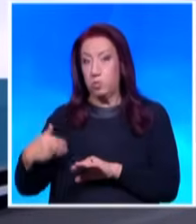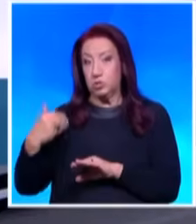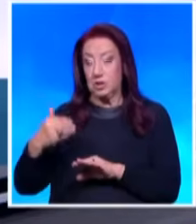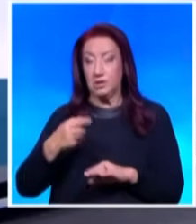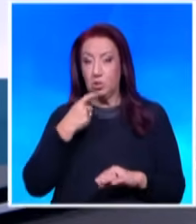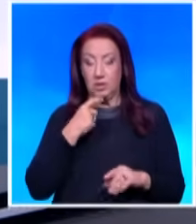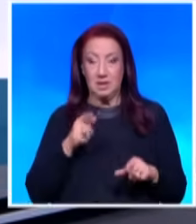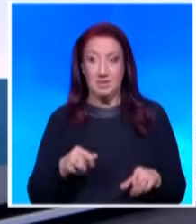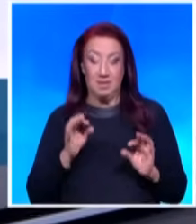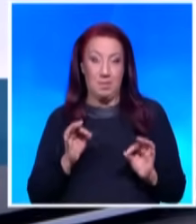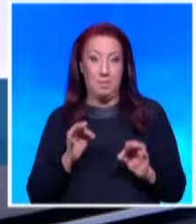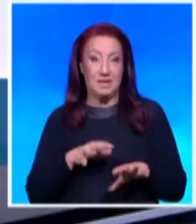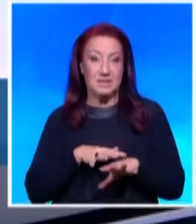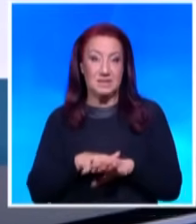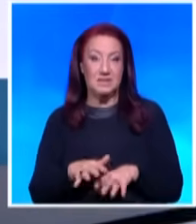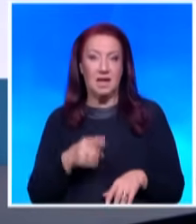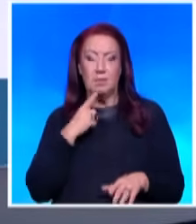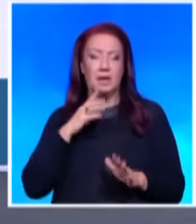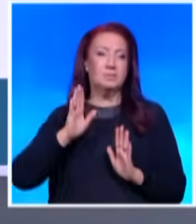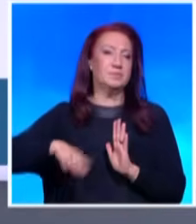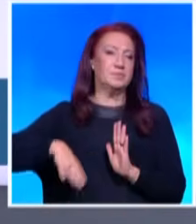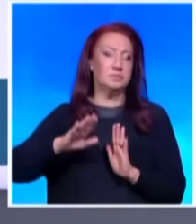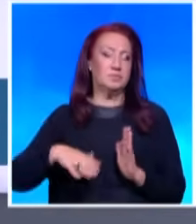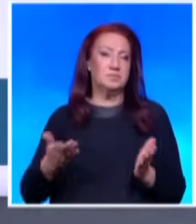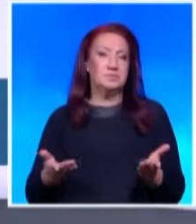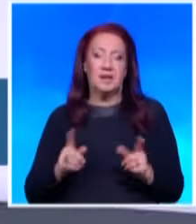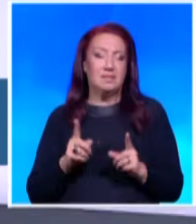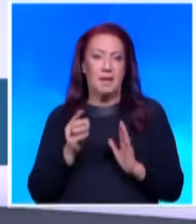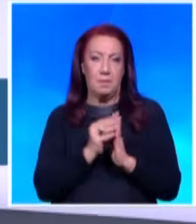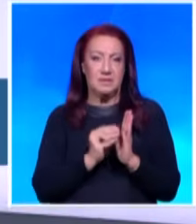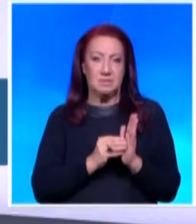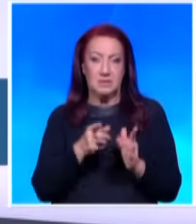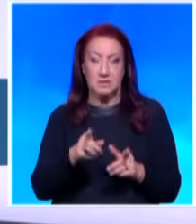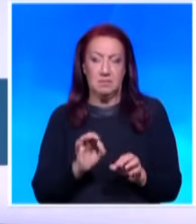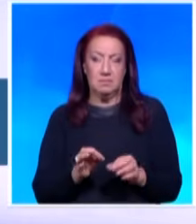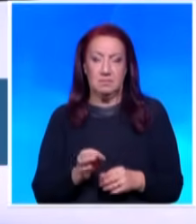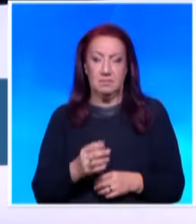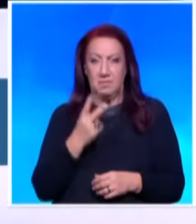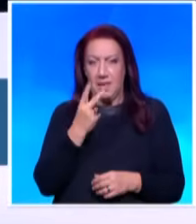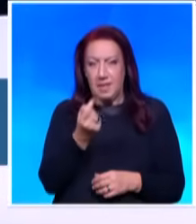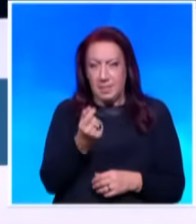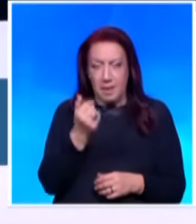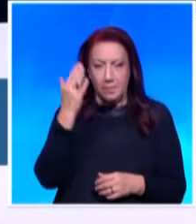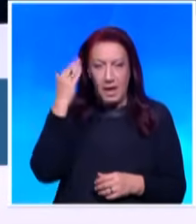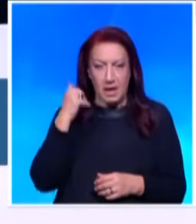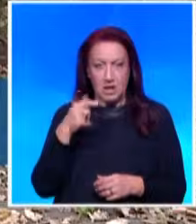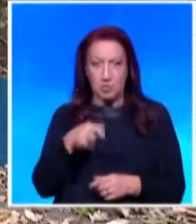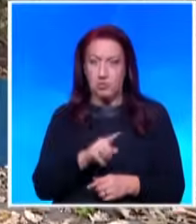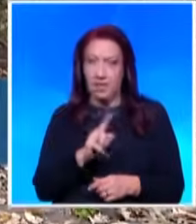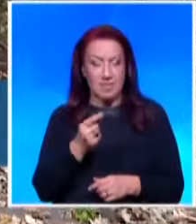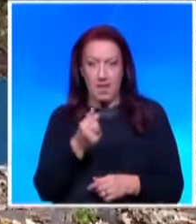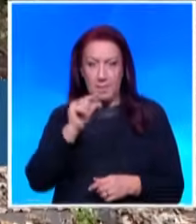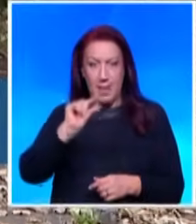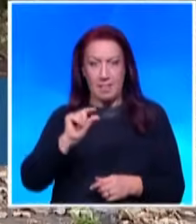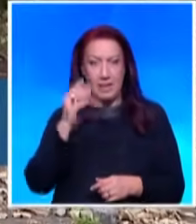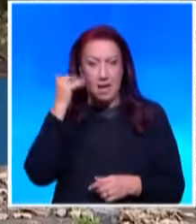съвременна система, на практика се омаловажава и се обезценява след една такава на пръв поглед дребна грешка, която всъщност изобщо не е дребна. Пред